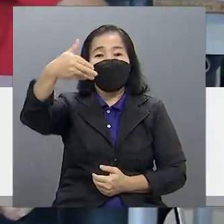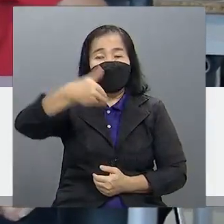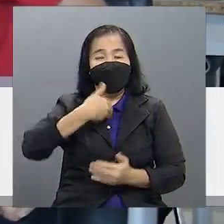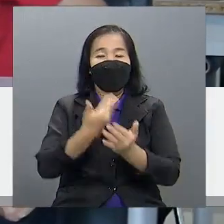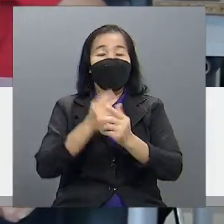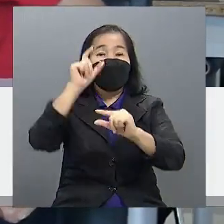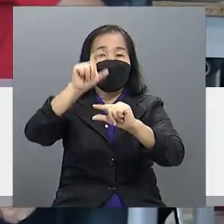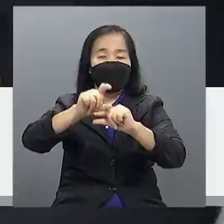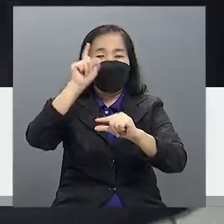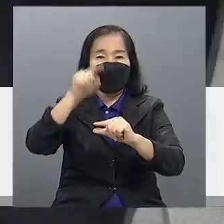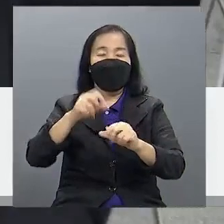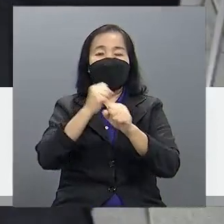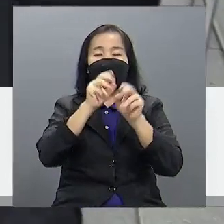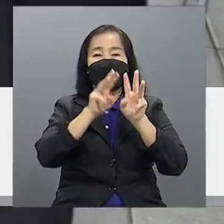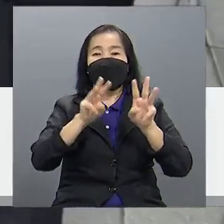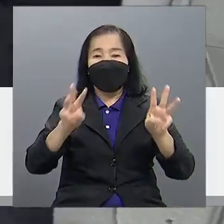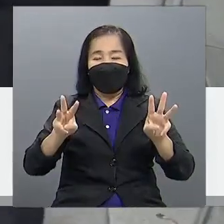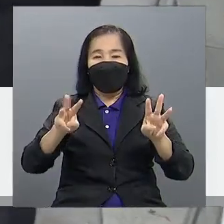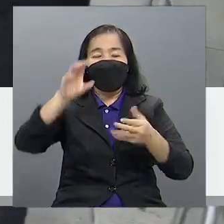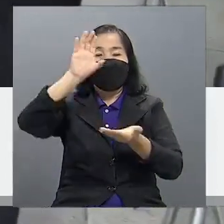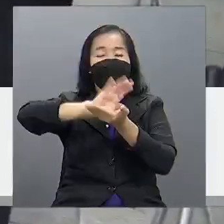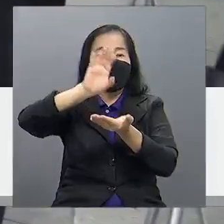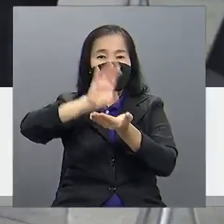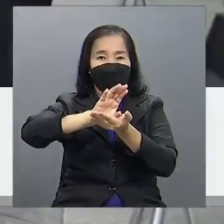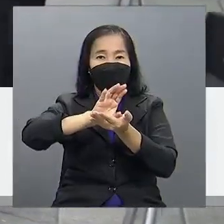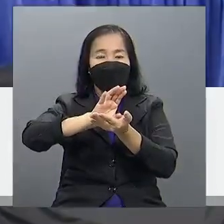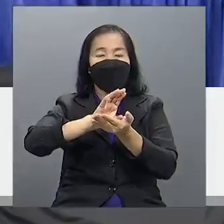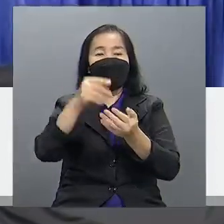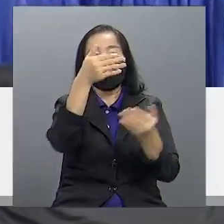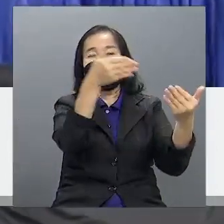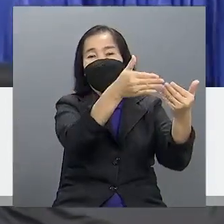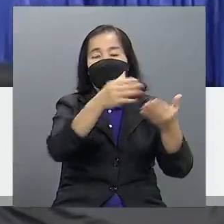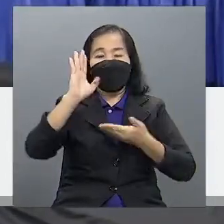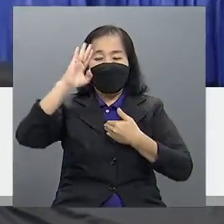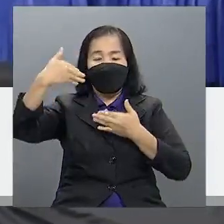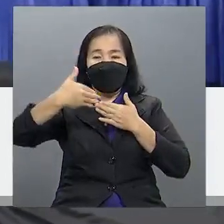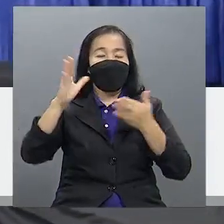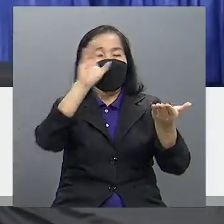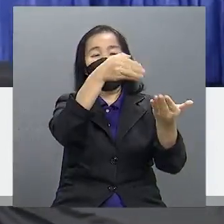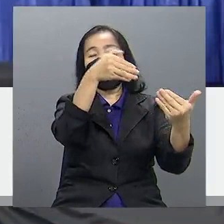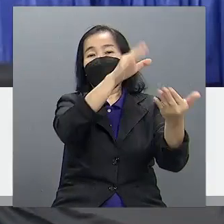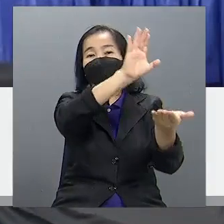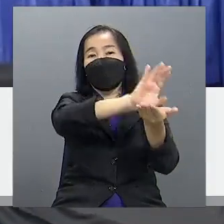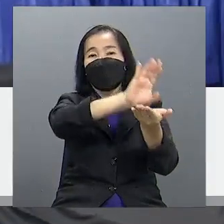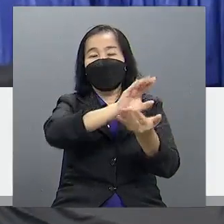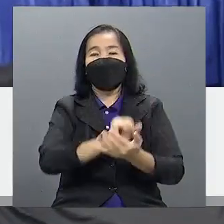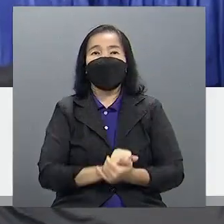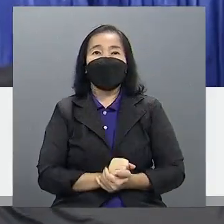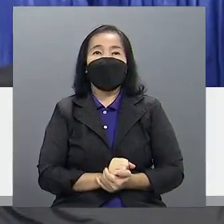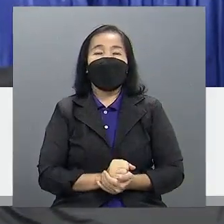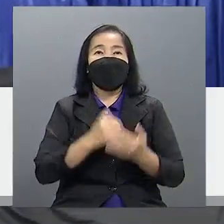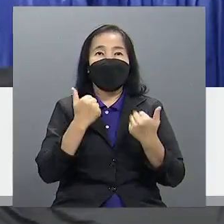การผ่านเว็บไซต์กองทุนประกันวินาศภัยแทนค่ะนายสุทธิพลทวีชัยการเลขาธิการคปภกะว่า